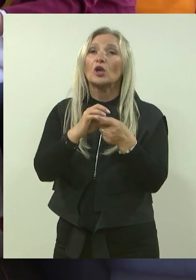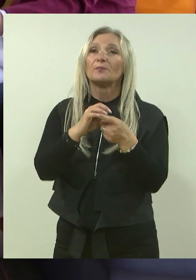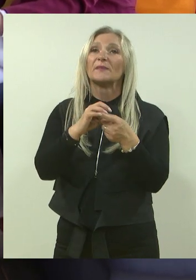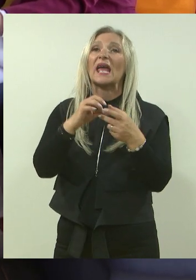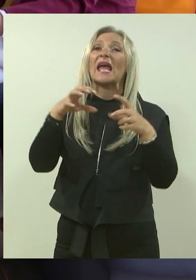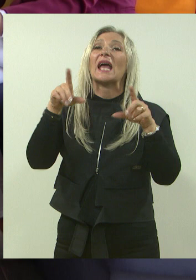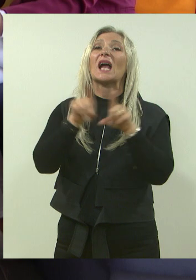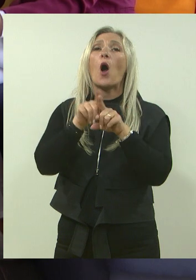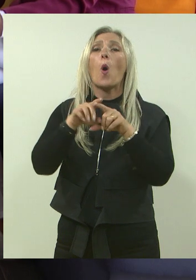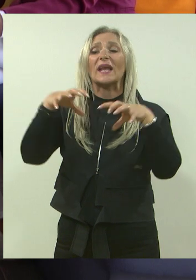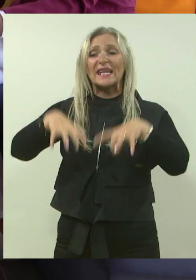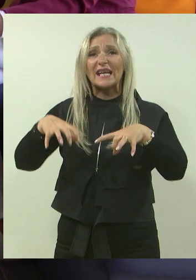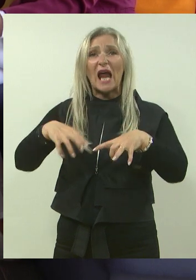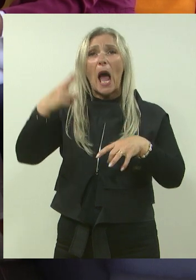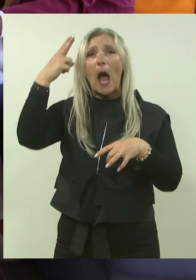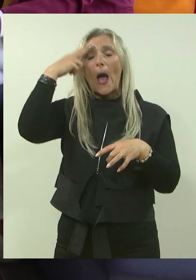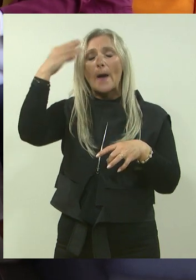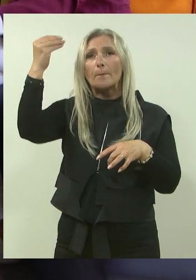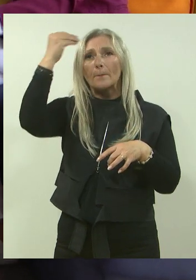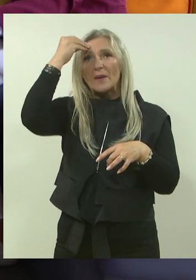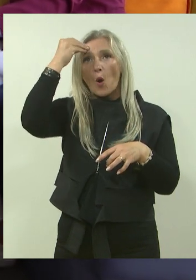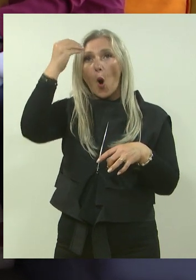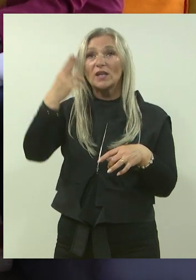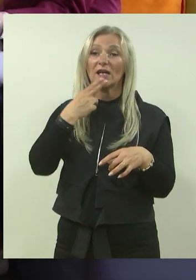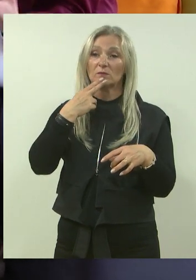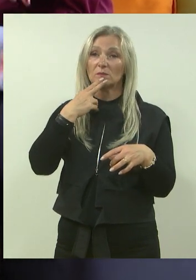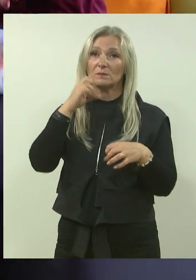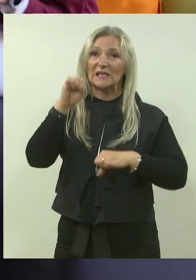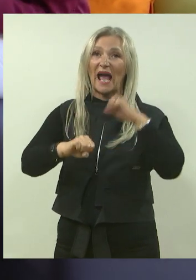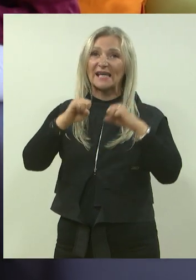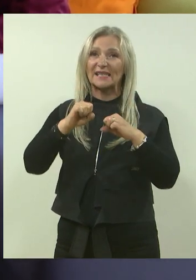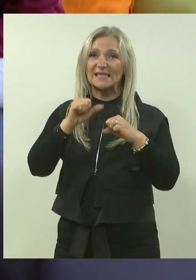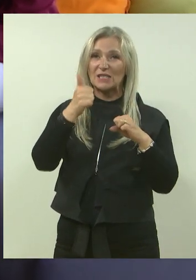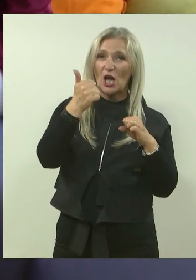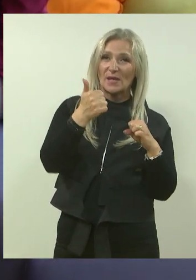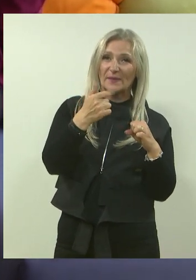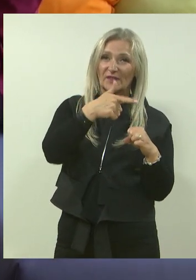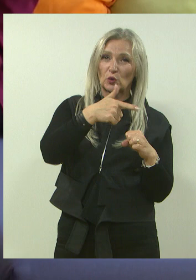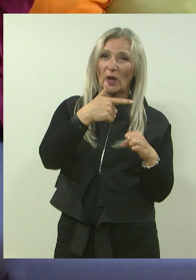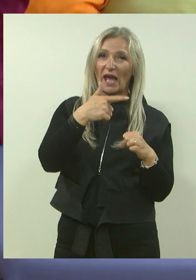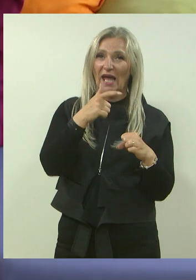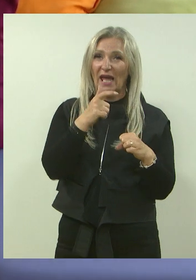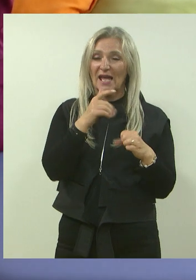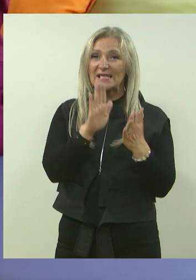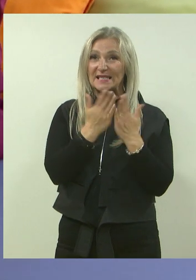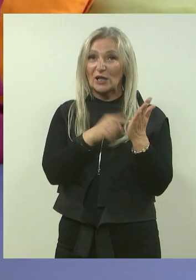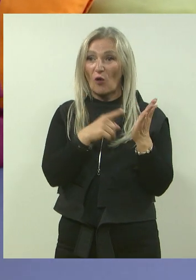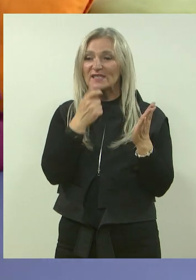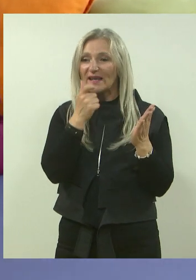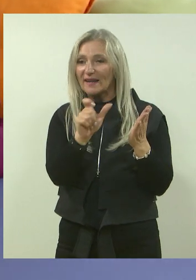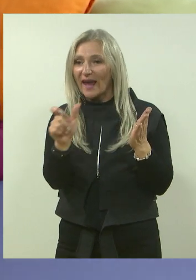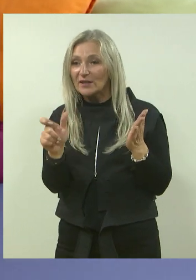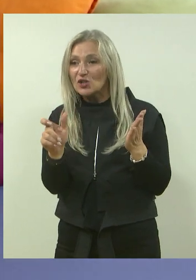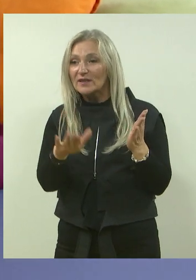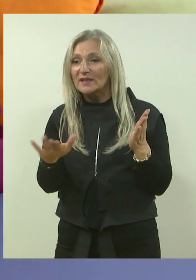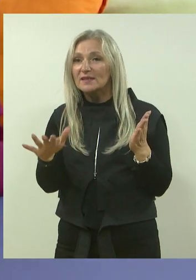igra memorije gdje ću upotrijebiti neke karakteristične riječi iz prve i druge slikovnice. Tako da djeca, osim